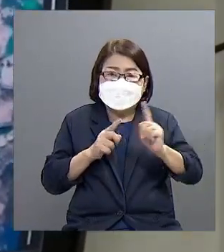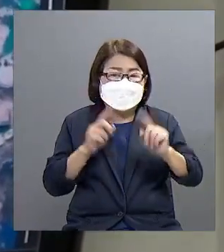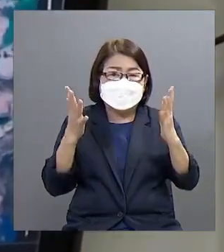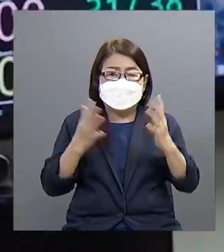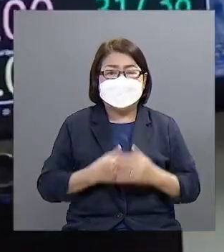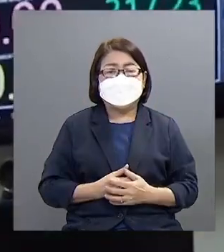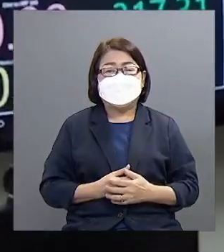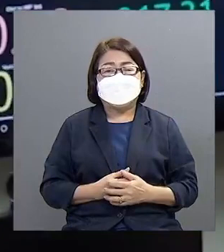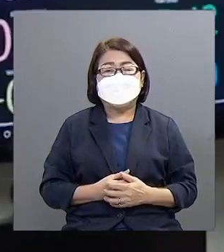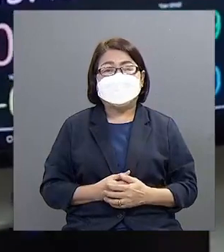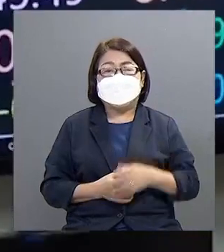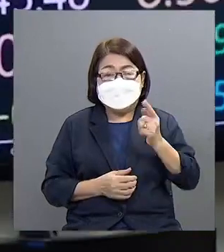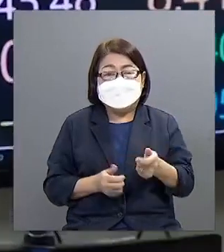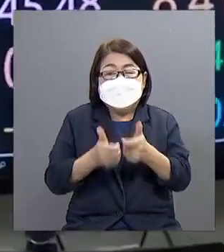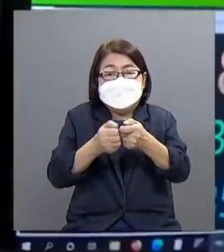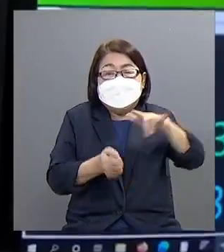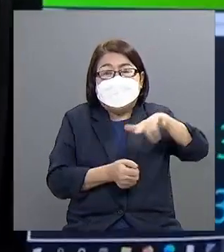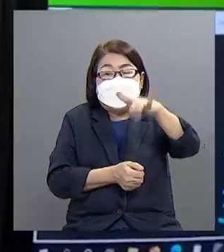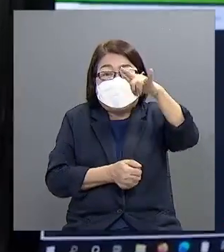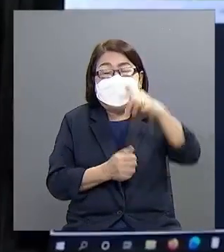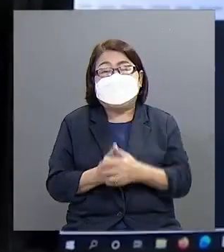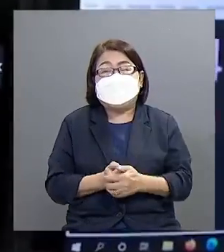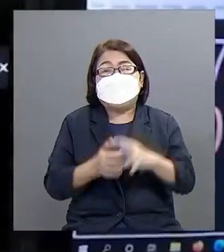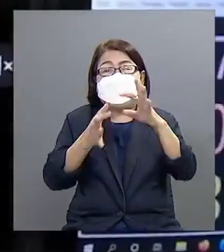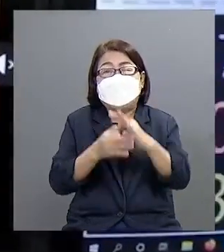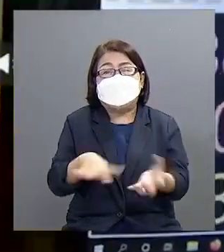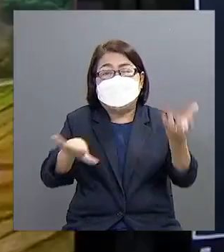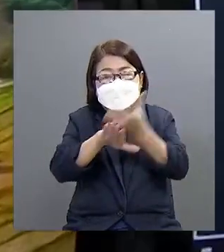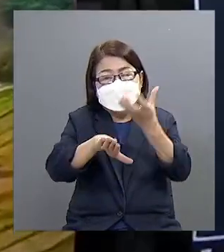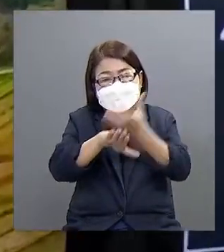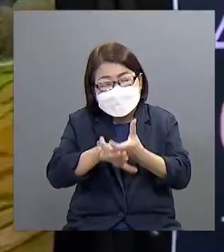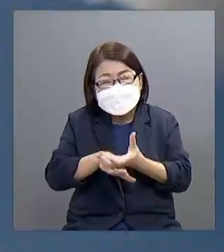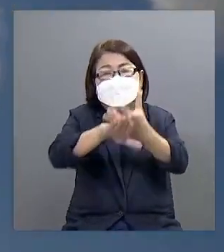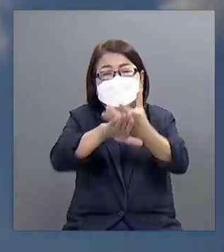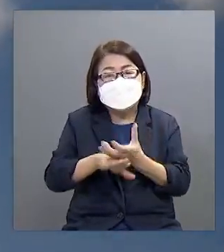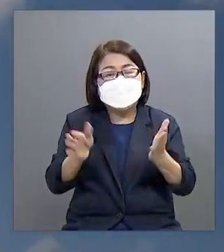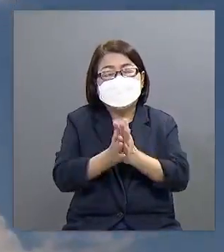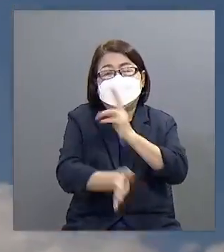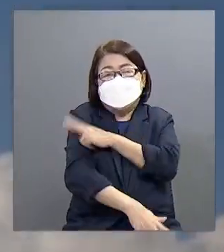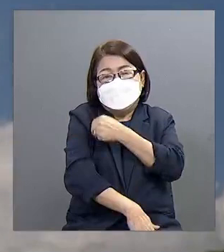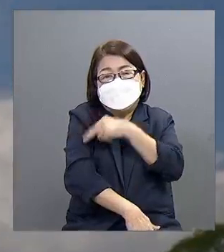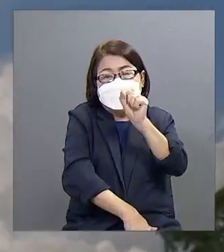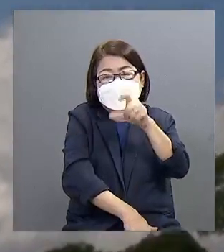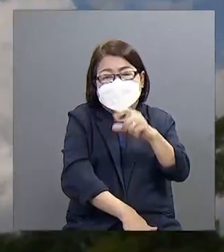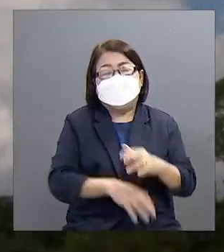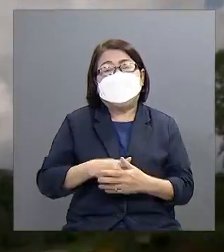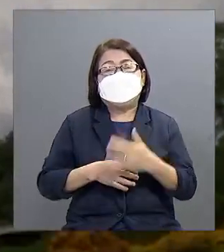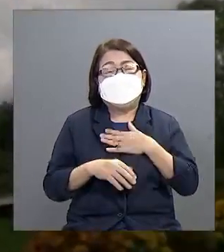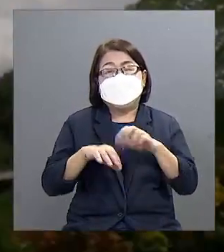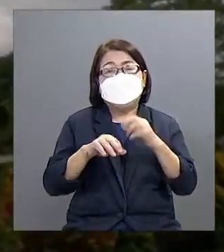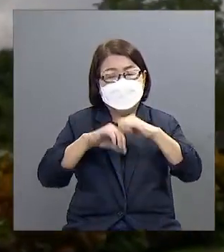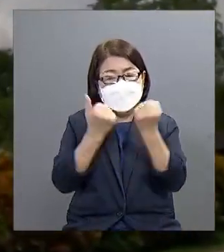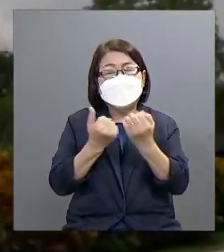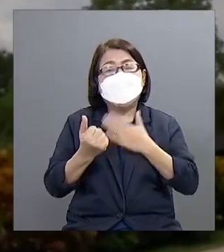โดนทางด้านโลจิสติกนะครับแล้วก็ทางด้านแพทย์ฉุกเฉินสมาคมกีฬาเครื่องบินจำลองครับเรามีตัวอย่างและเราทำสำเ